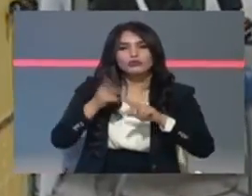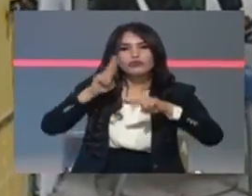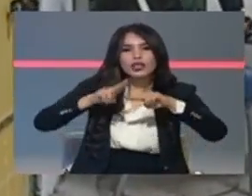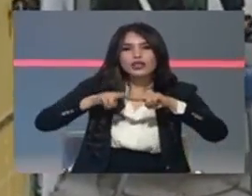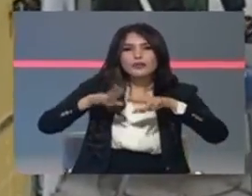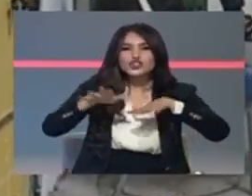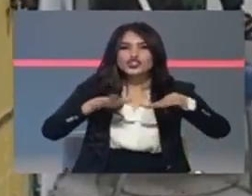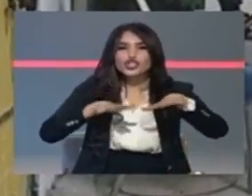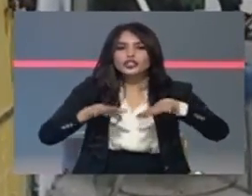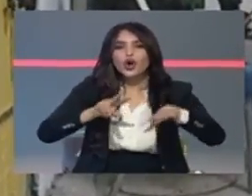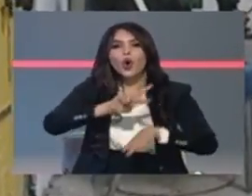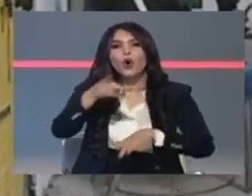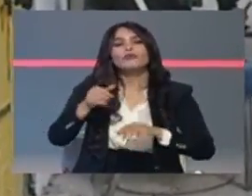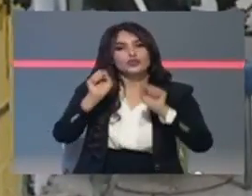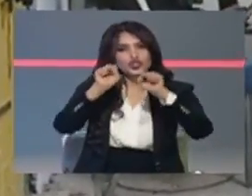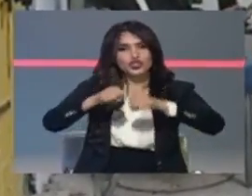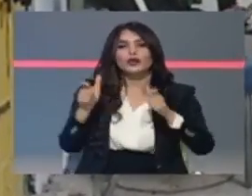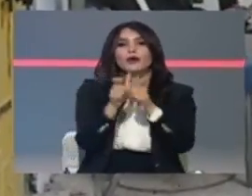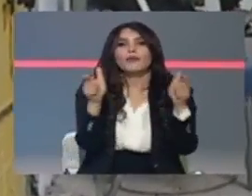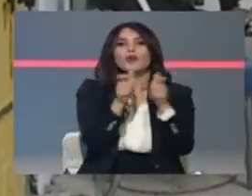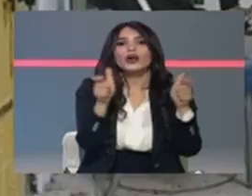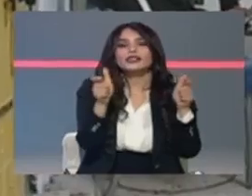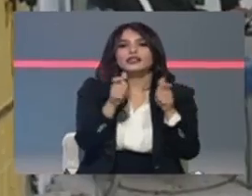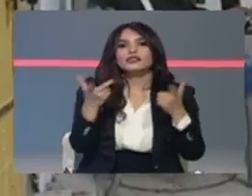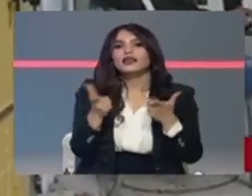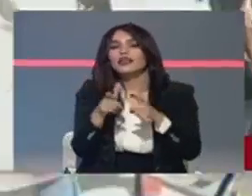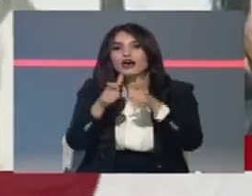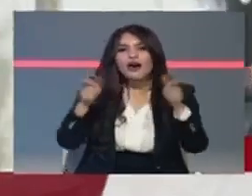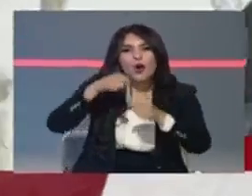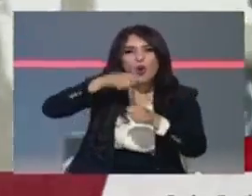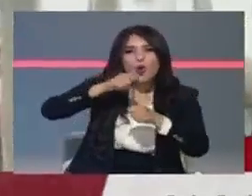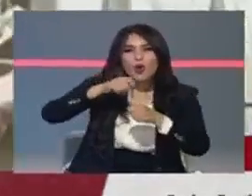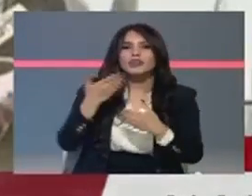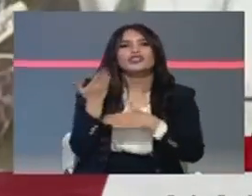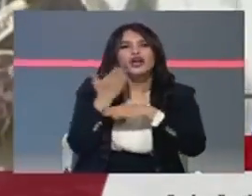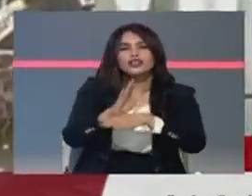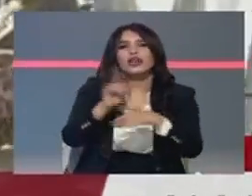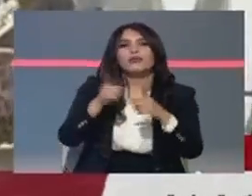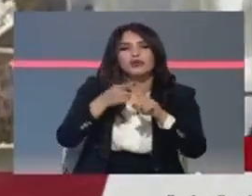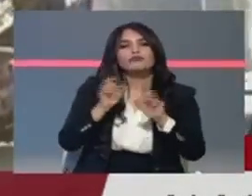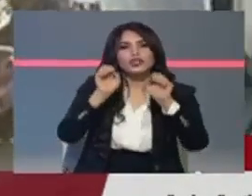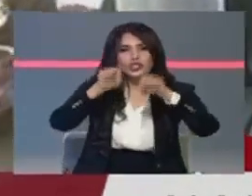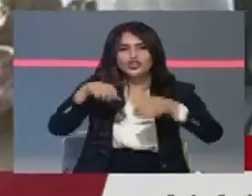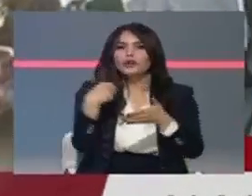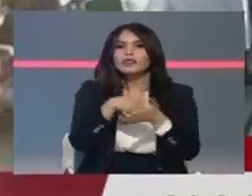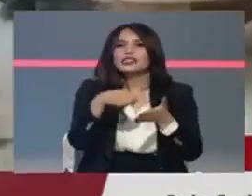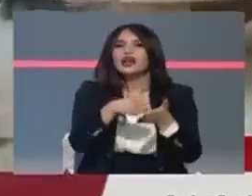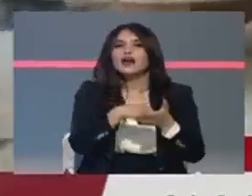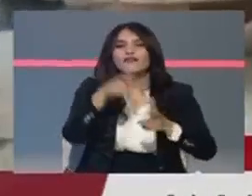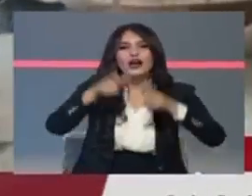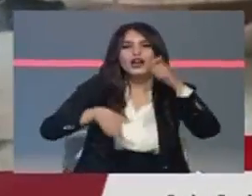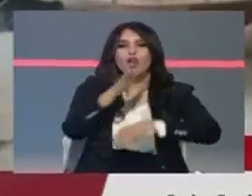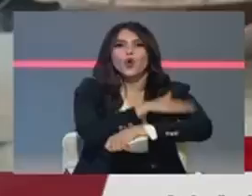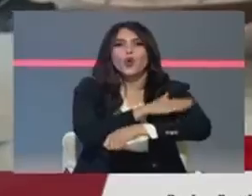أخرى حتى تتمكن المؤسسات وأصحاب الورشات من توفير السيولة الضرورية تمكنها من صرف مرتبات العمال ومن